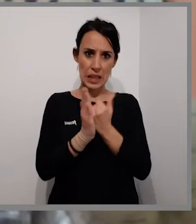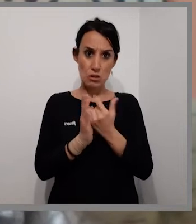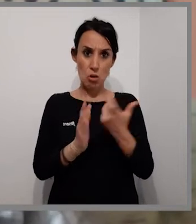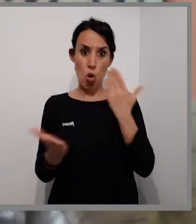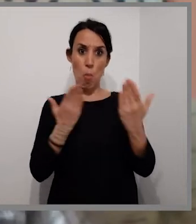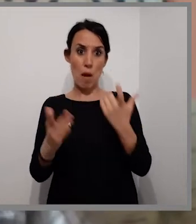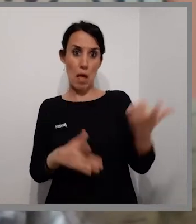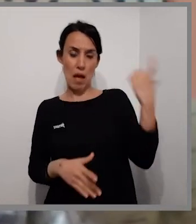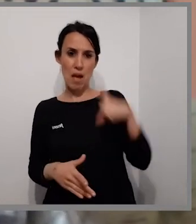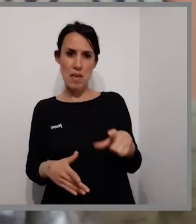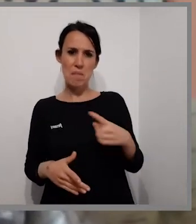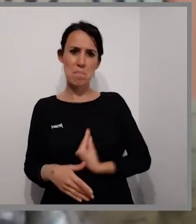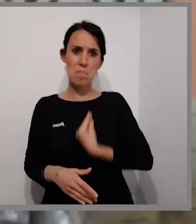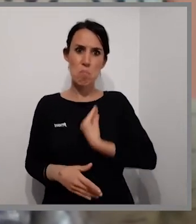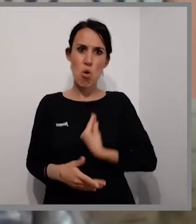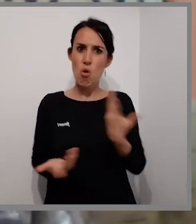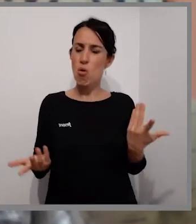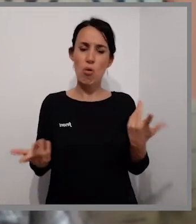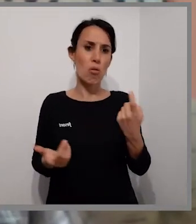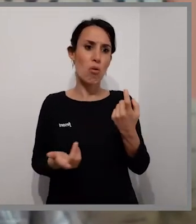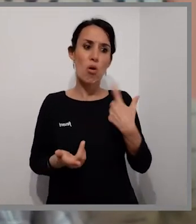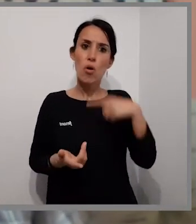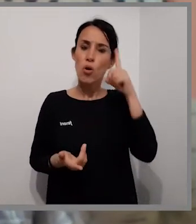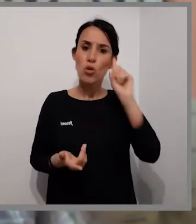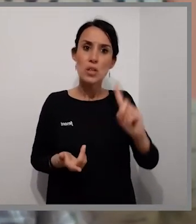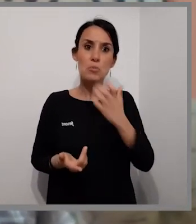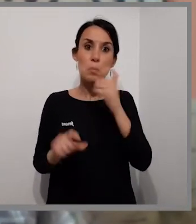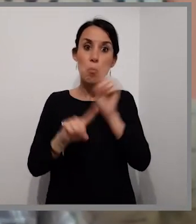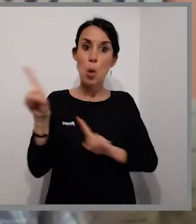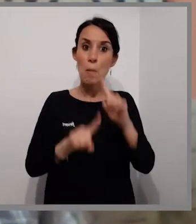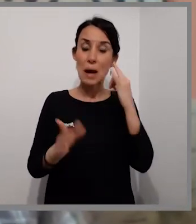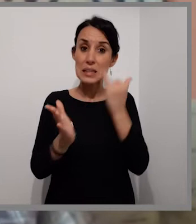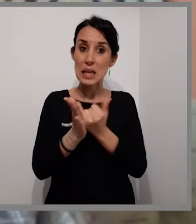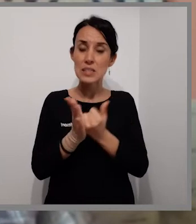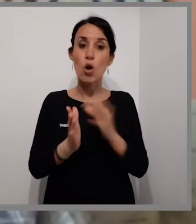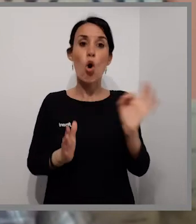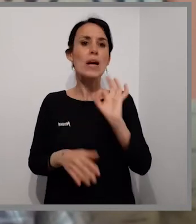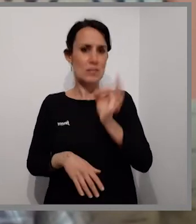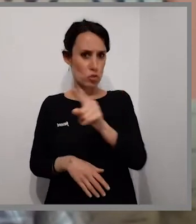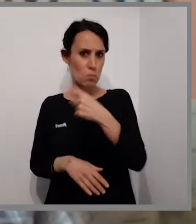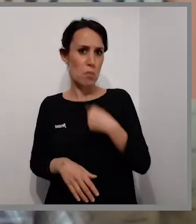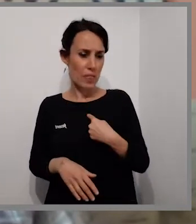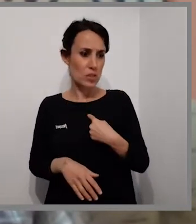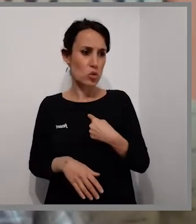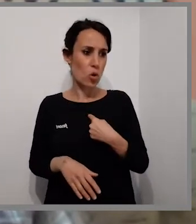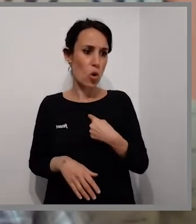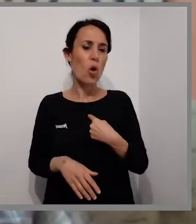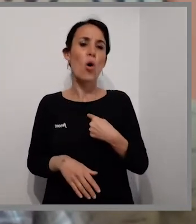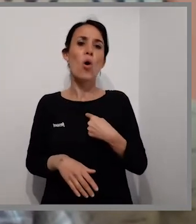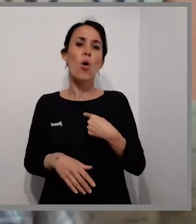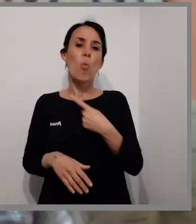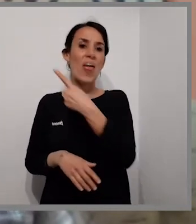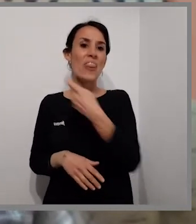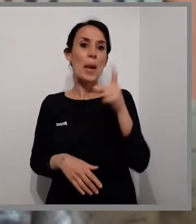tests respecte d'ahir. Ens preocupa i no sabem si realment està havent algun problema. Sí que és de veres que vostè ens ha dit que vindrien